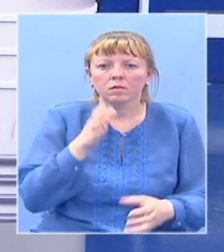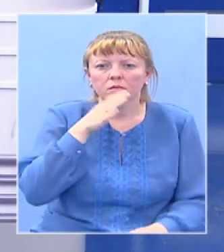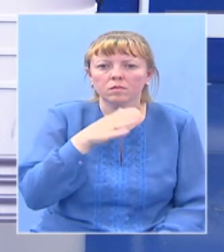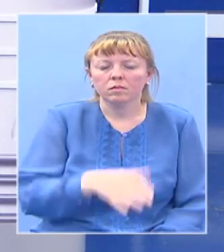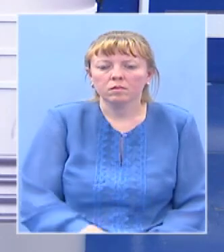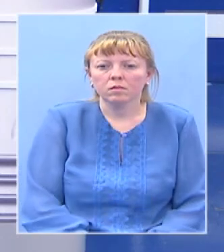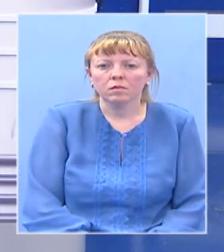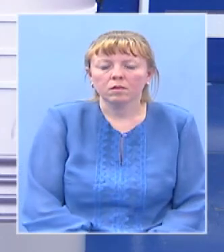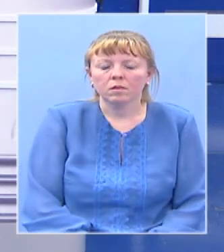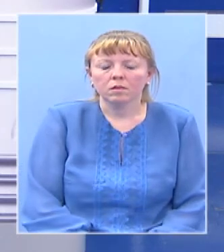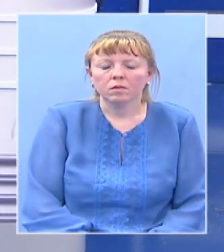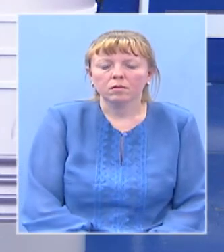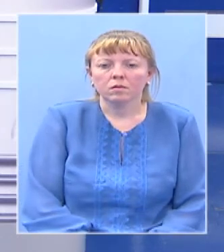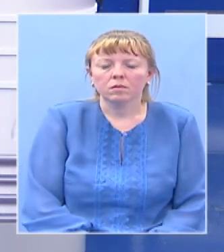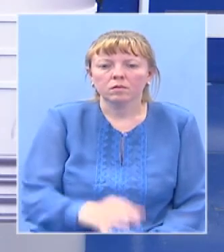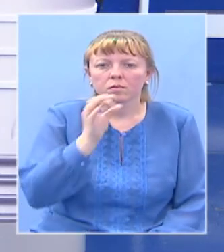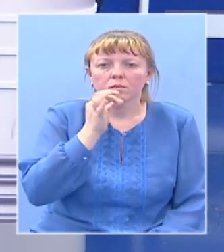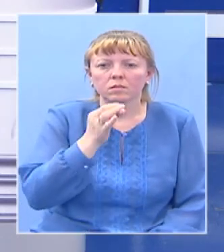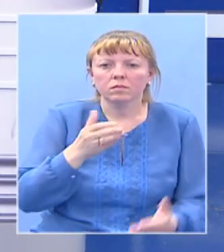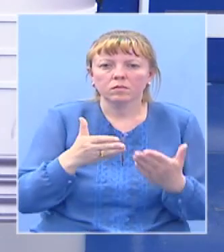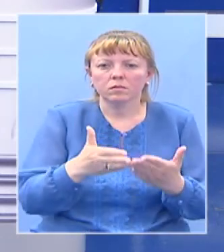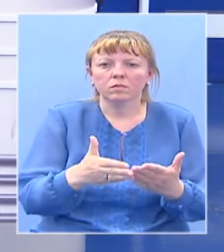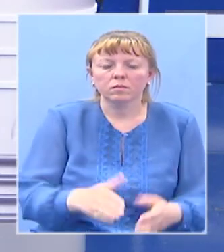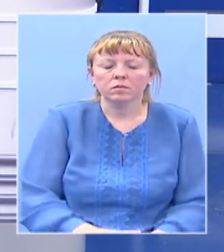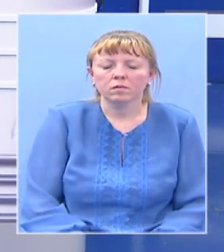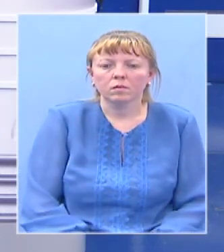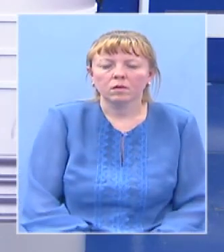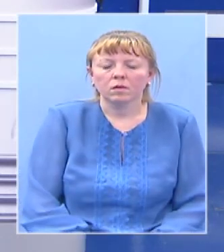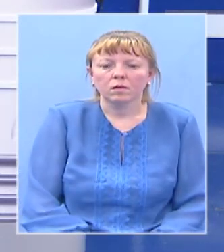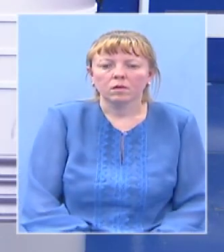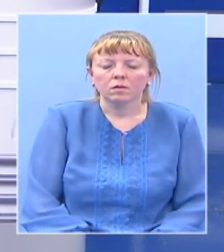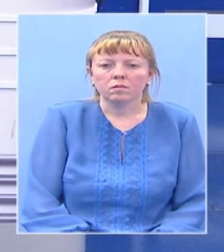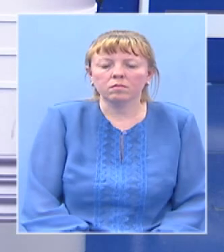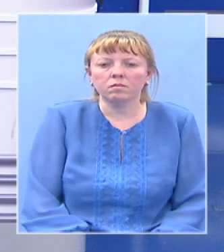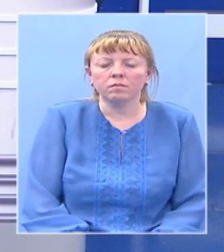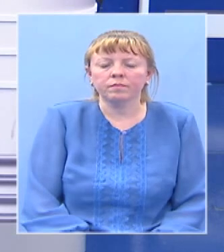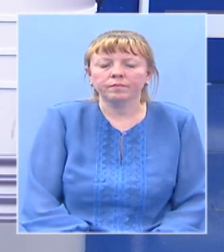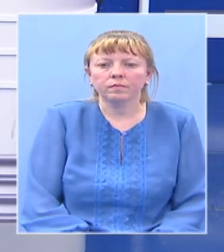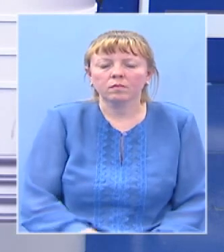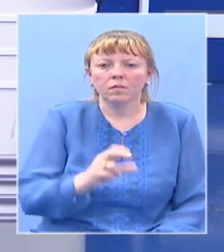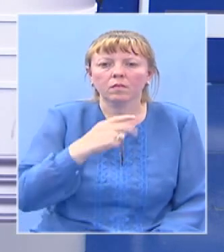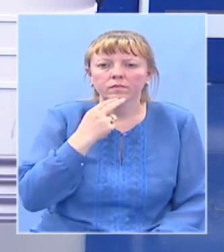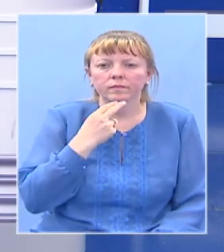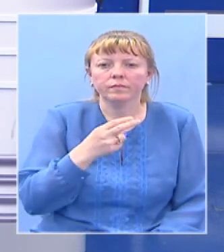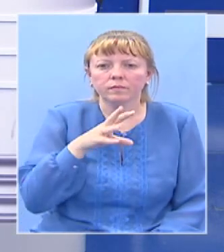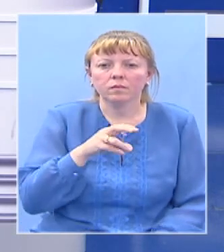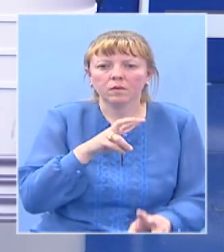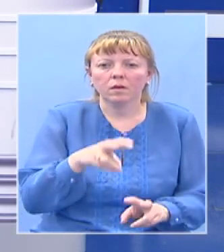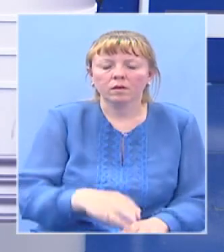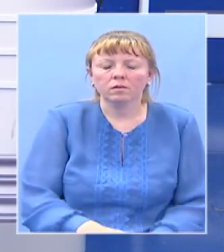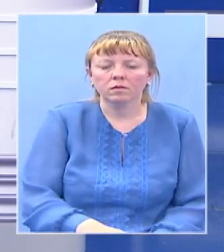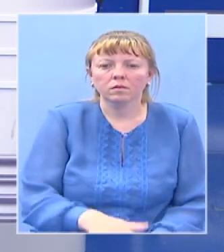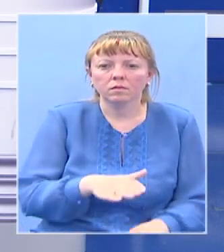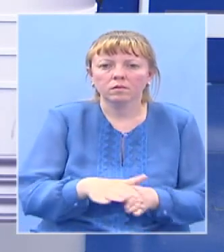осуществляется ээ осмотр судна в которых уже э контрольные мероприятия установлены полностью проверяются и